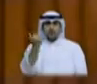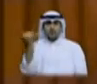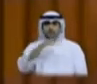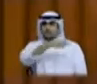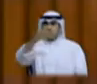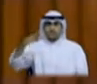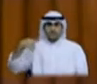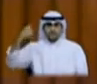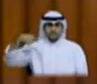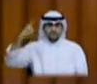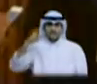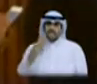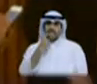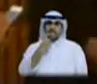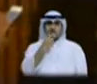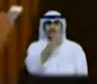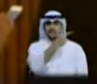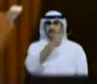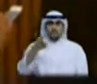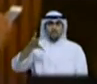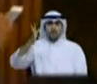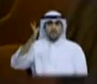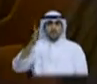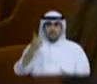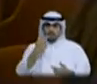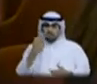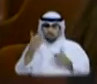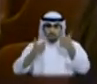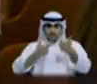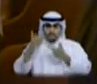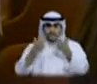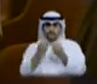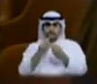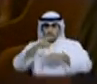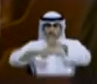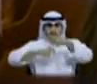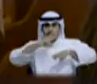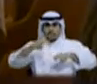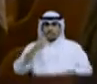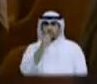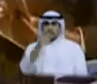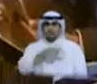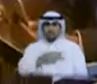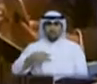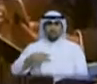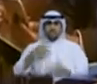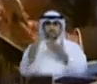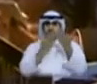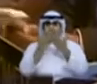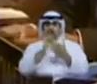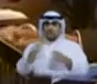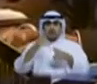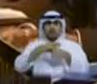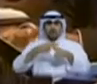ما بعد عام 2015، وتخلل جلسة التباحث كلمة ألقاها وزير التربية